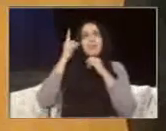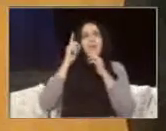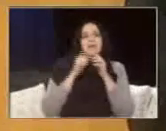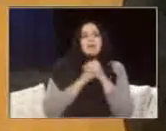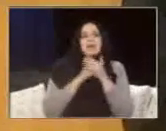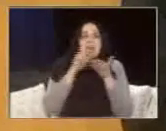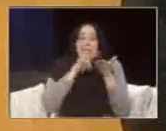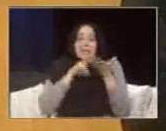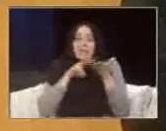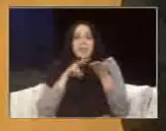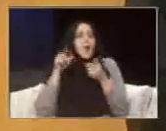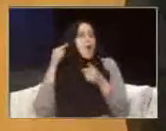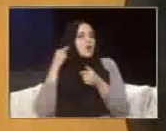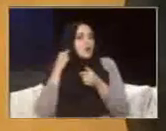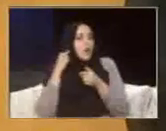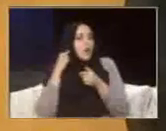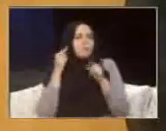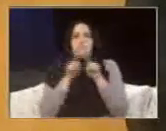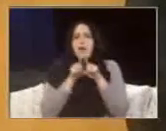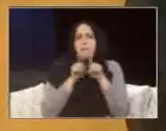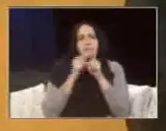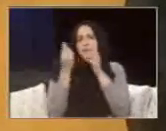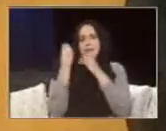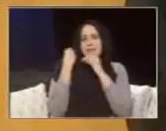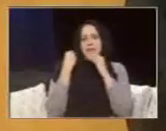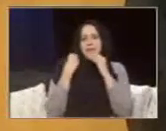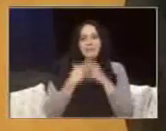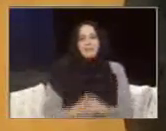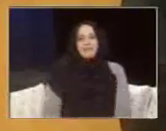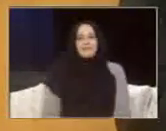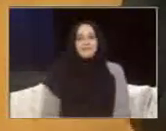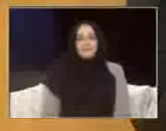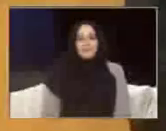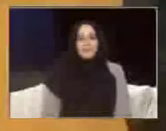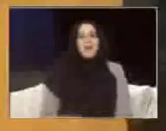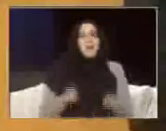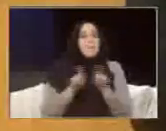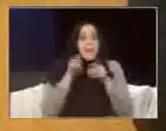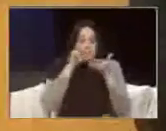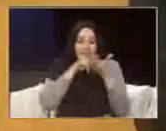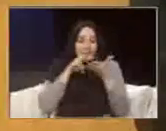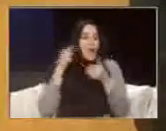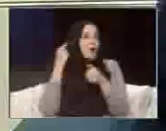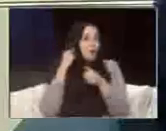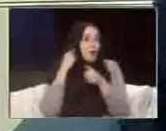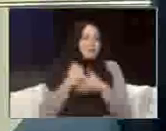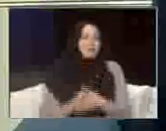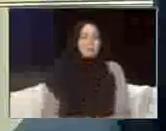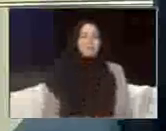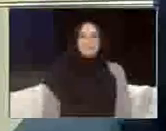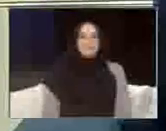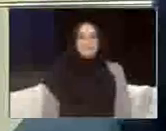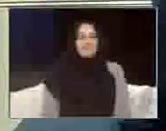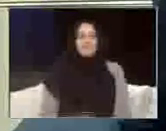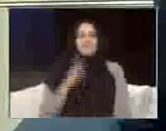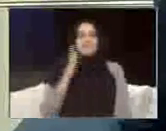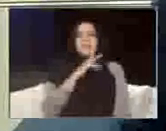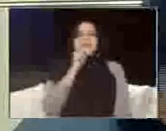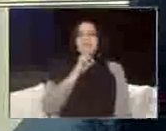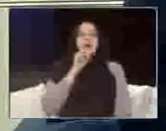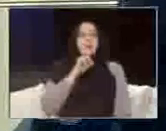واللي ما يقرأش يسمع فالسماع أيضا. نعم، وحتى اللي يقرأ يسمع. نعم نعم، بارك الله فيك. الحاجة فاطمة